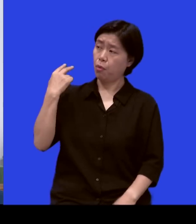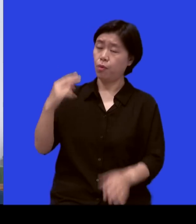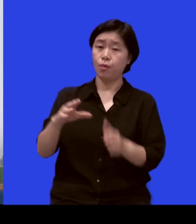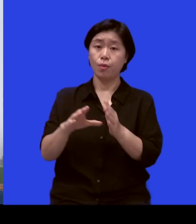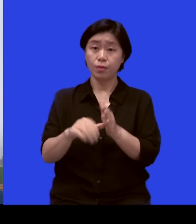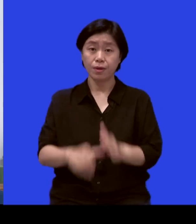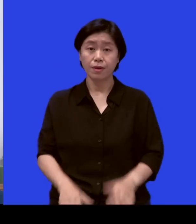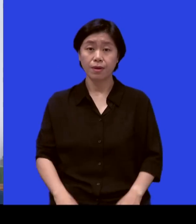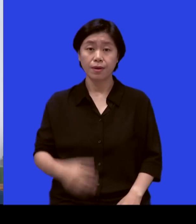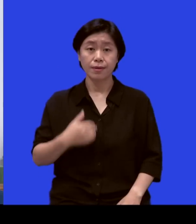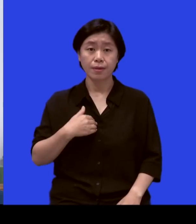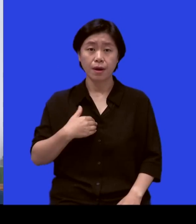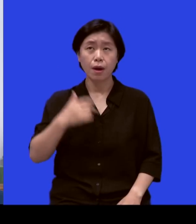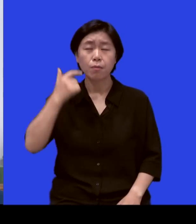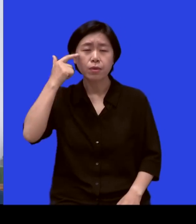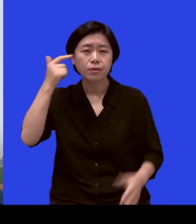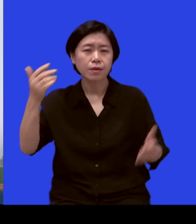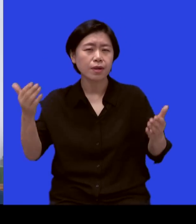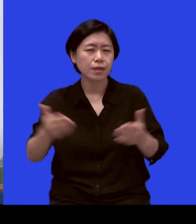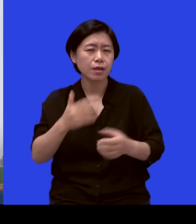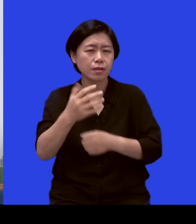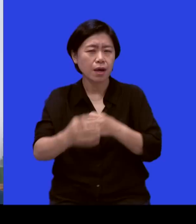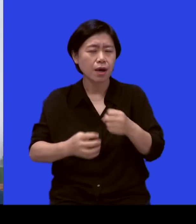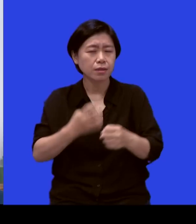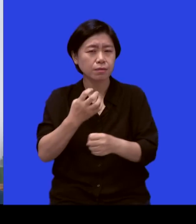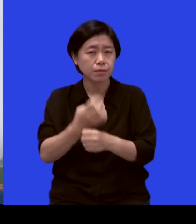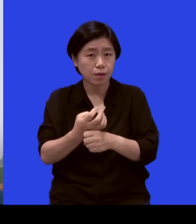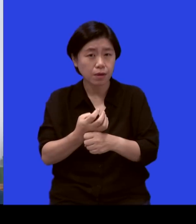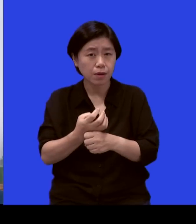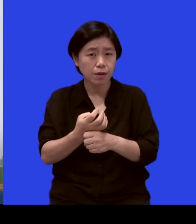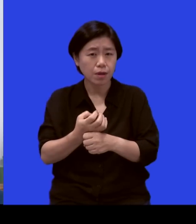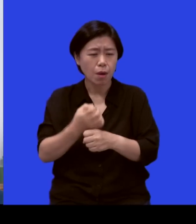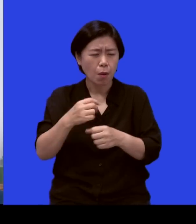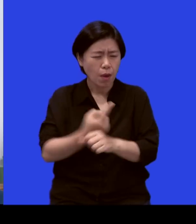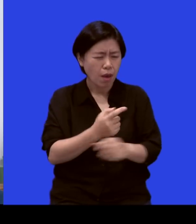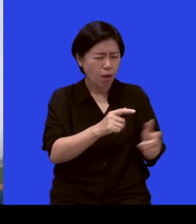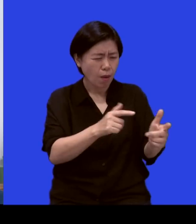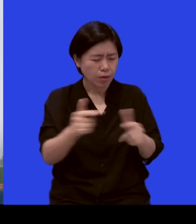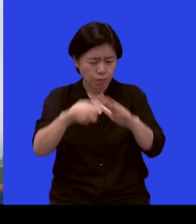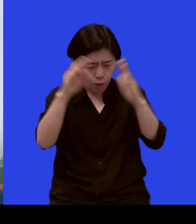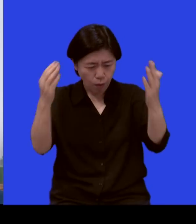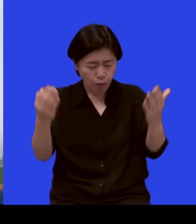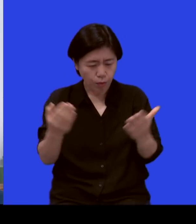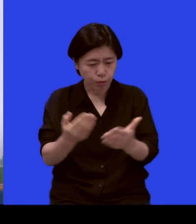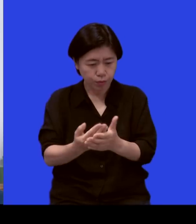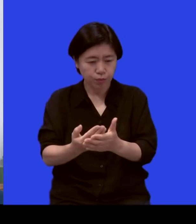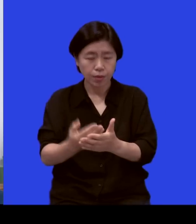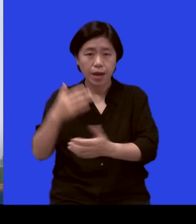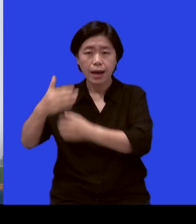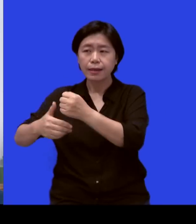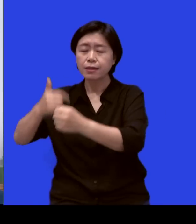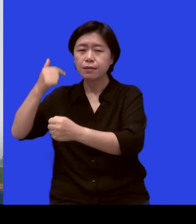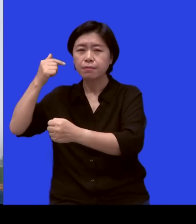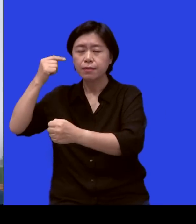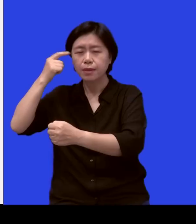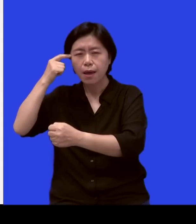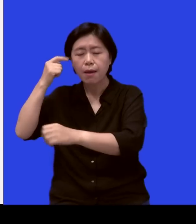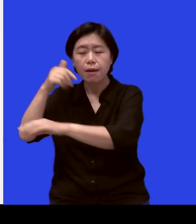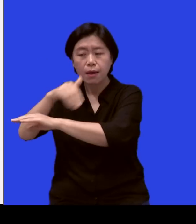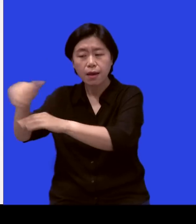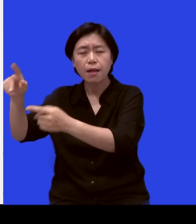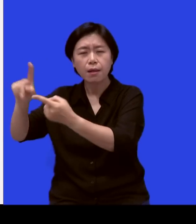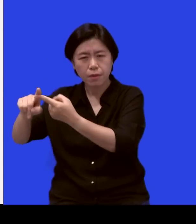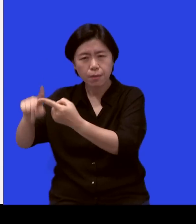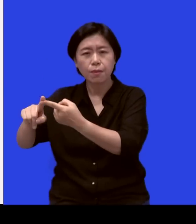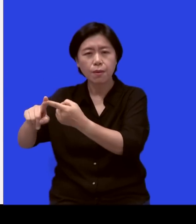내 40년의 목회뿐만 아니라 모든 게 하나님의 계획 아래서 다 이게 딱딱 때에 맞게 조합이 된 거고